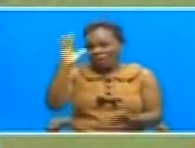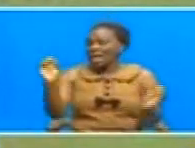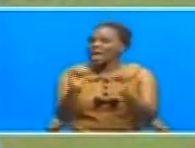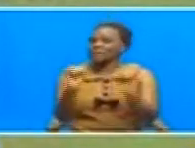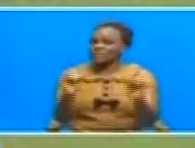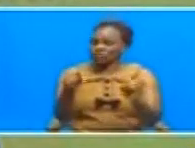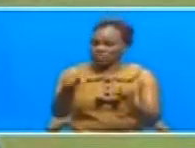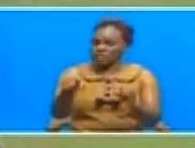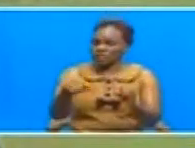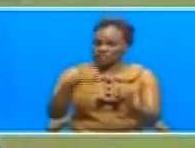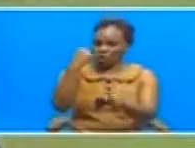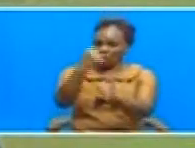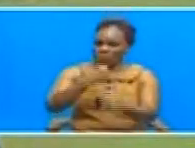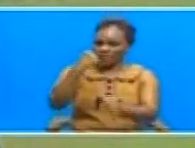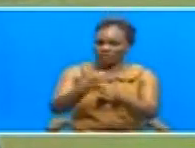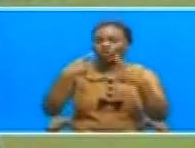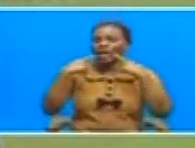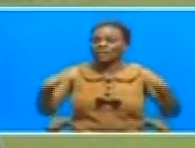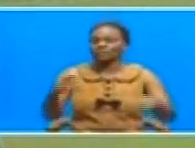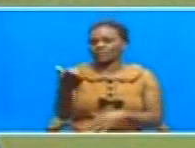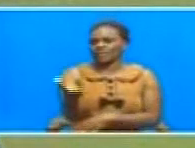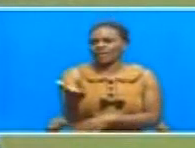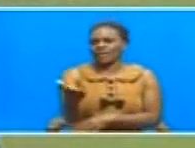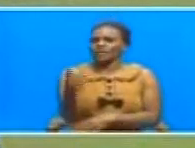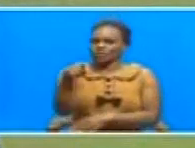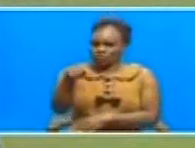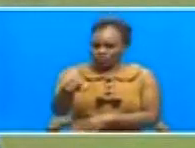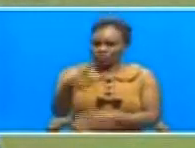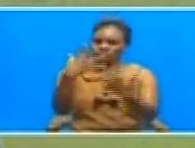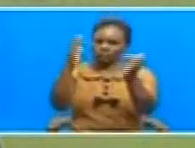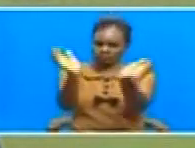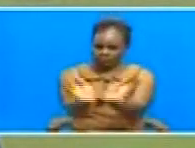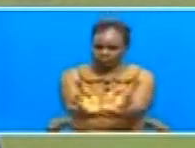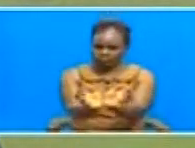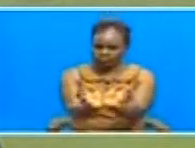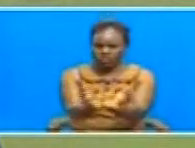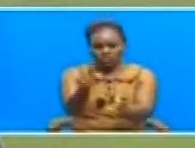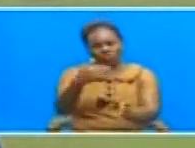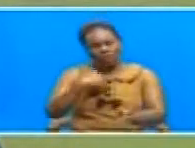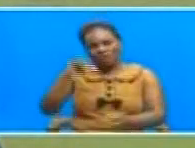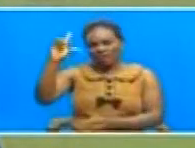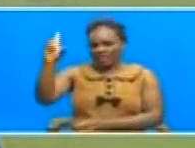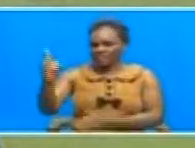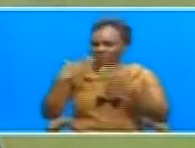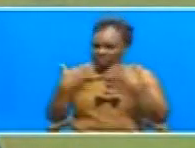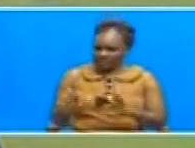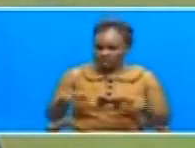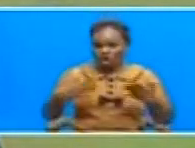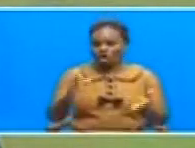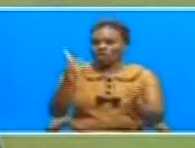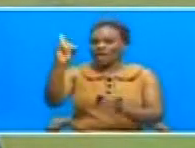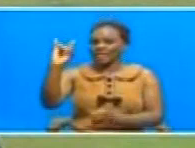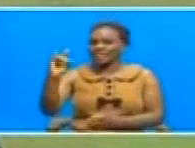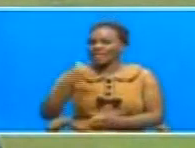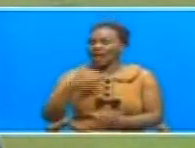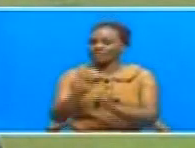kwamba msako huo umetangazwa utakuwepo, na unakuwa mwenye kushikwa, labda una kitambulisho chako ama hata hauna